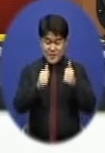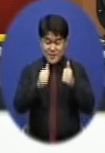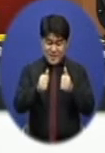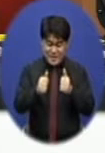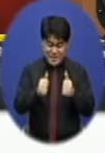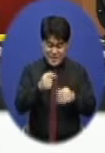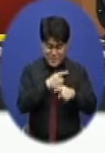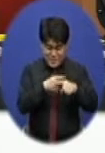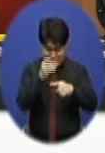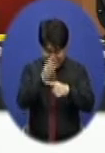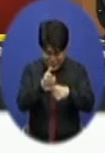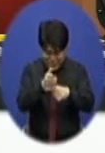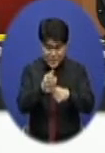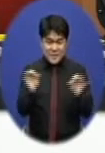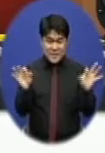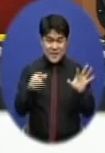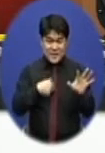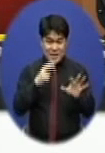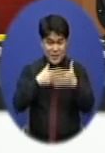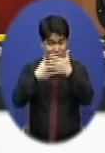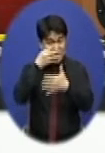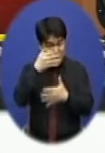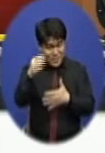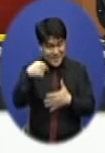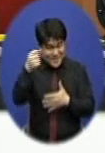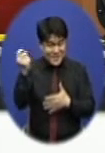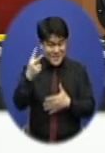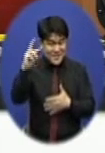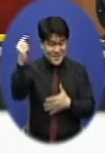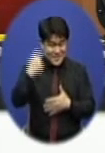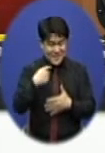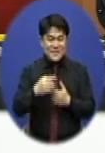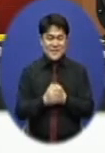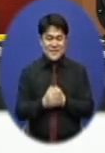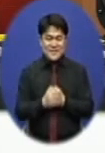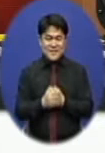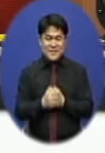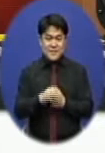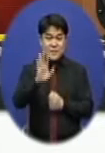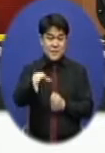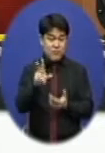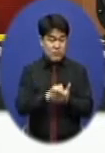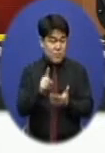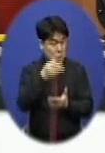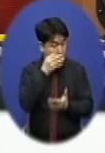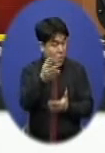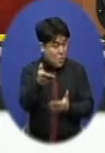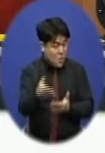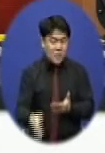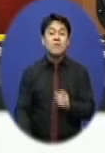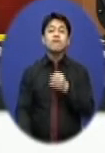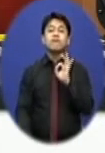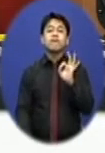네. 저희들 잠깐 제 뮤직비디오 보고 네. 다시 찾아오겠는데요. 퀴즈 한번 새해... 보고 갈까요? 네? 퀴즈를 한번 보고 가죠.